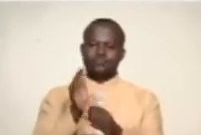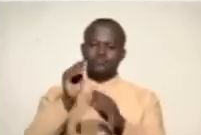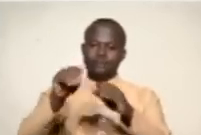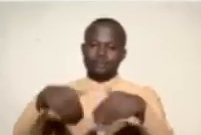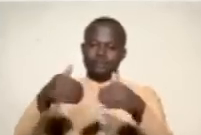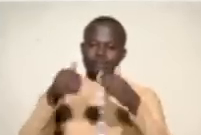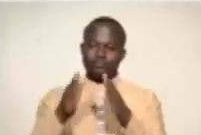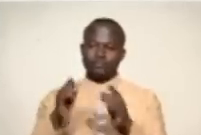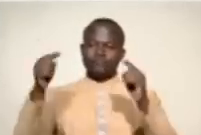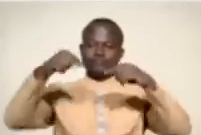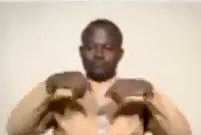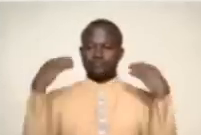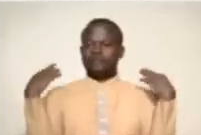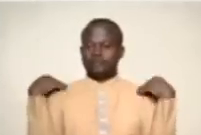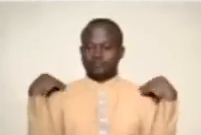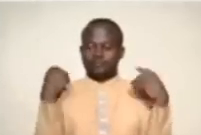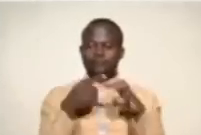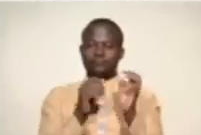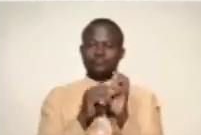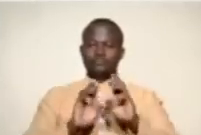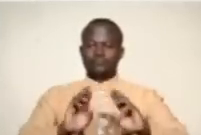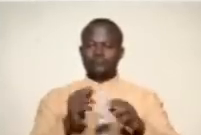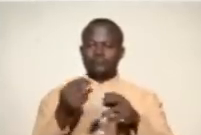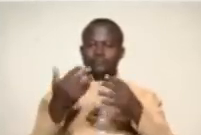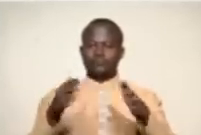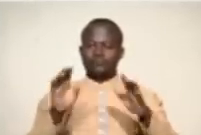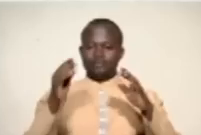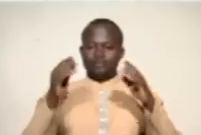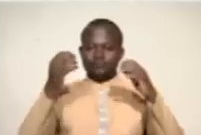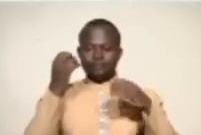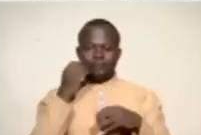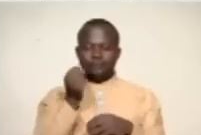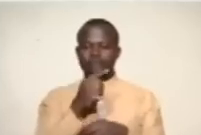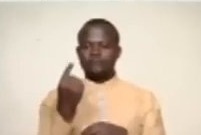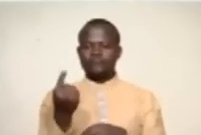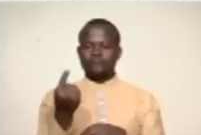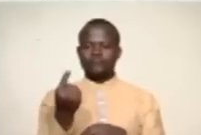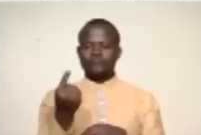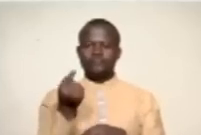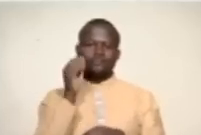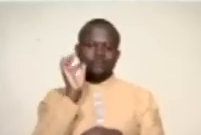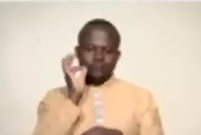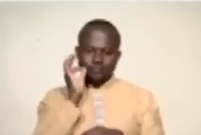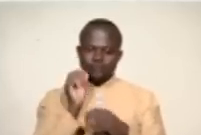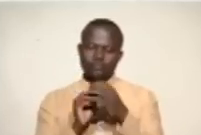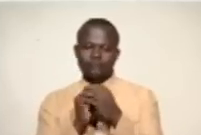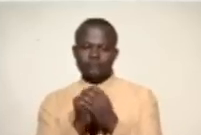agoronomi baje muri stage kandi itegura kurangiza ukwezi kumwe. Imbuto